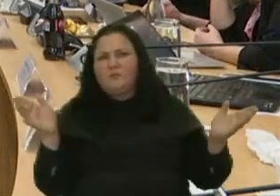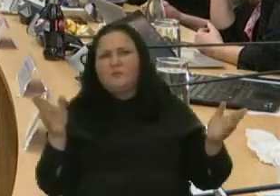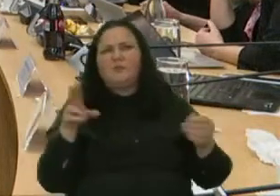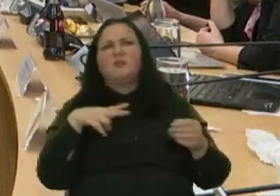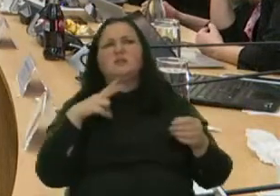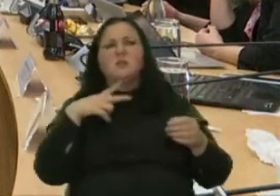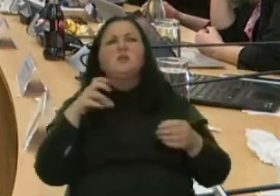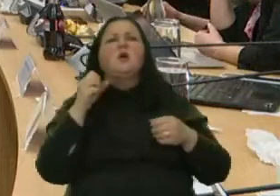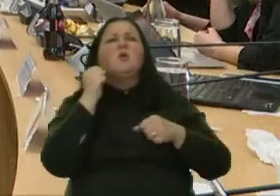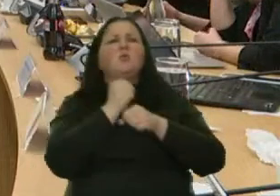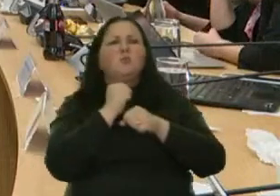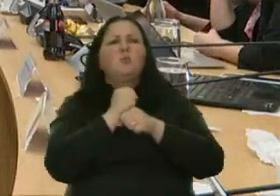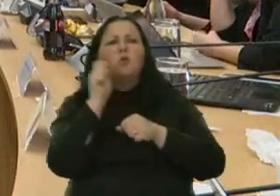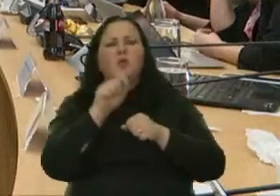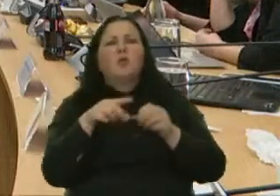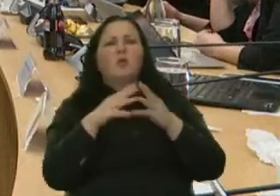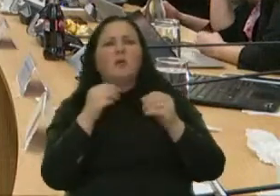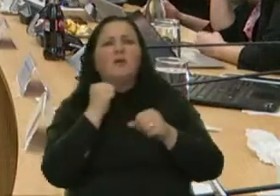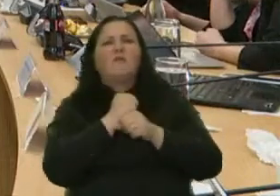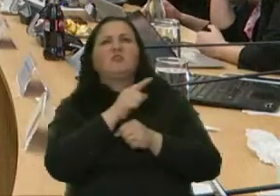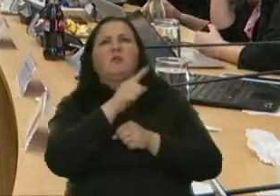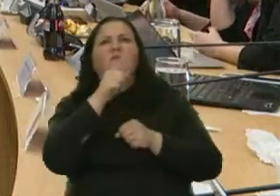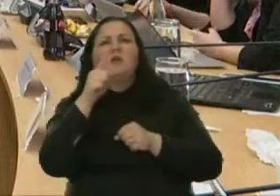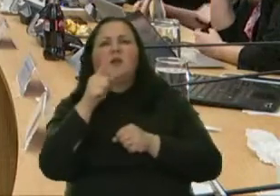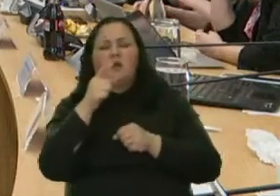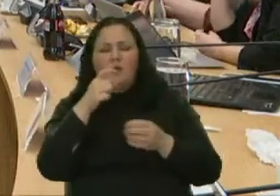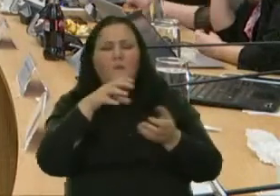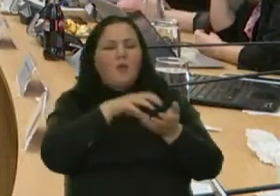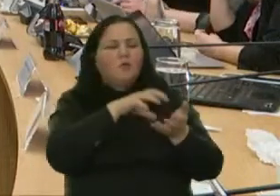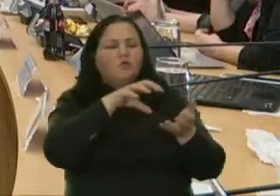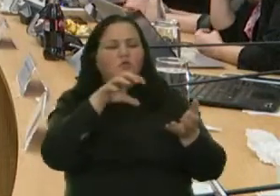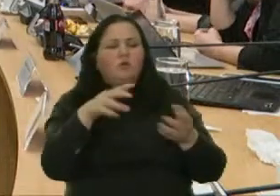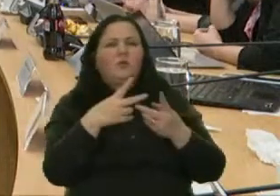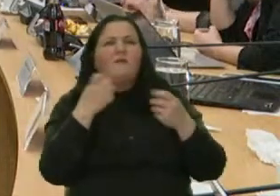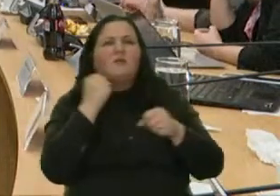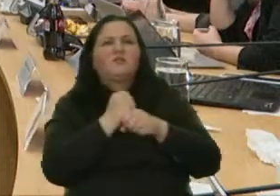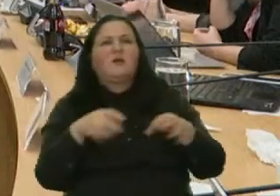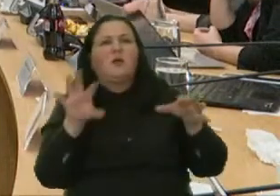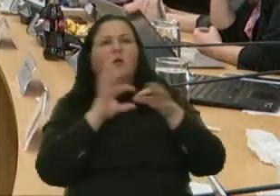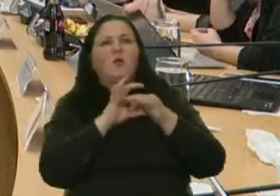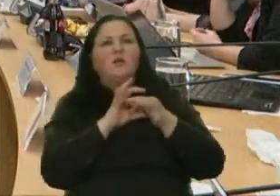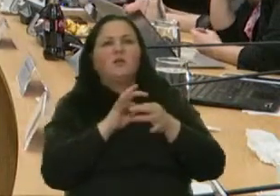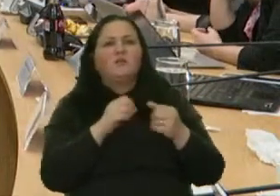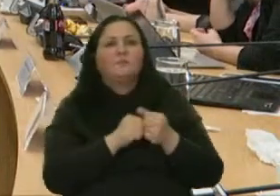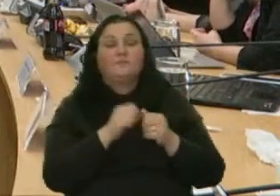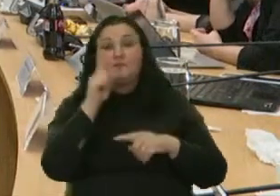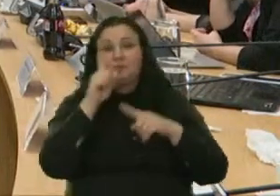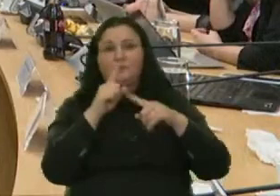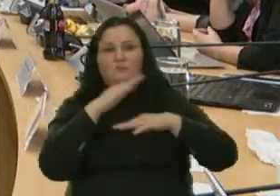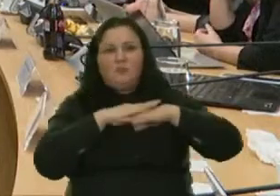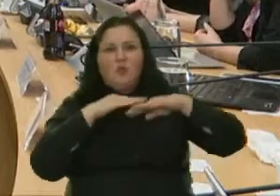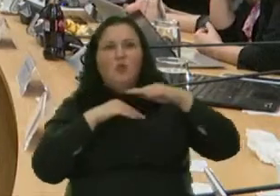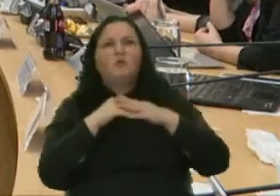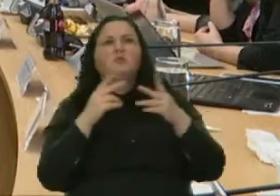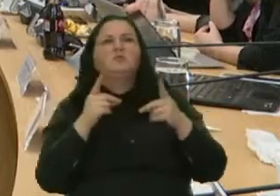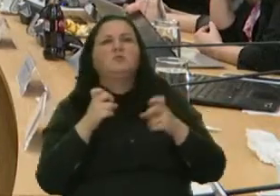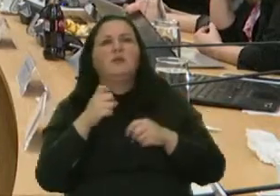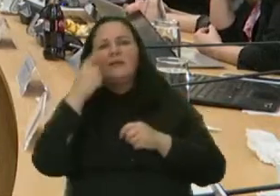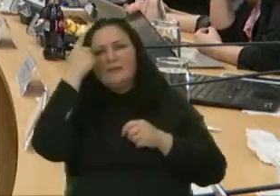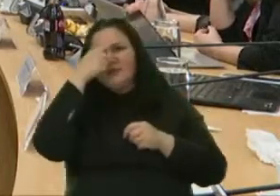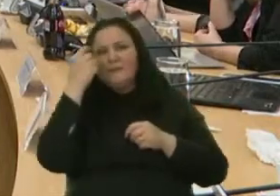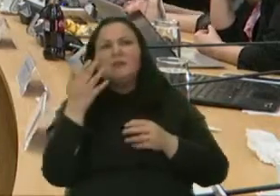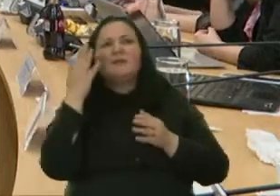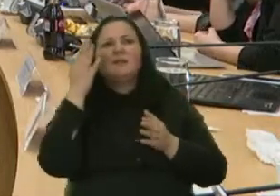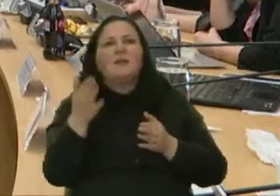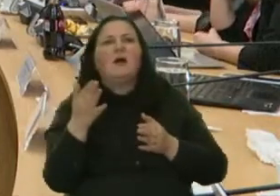astea în România care face fiecare pe raza lui fără să facă conectivitate cu ceilalți dacă constructorii de spital Regional de